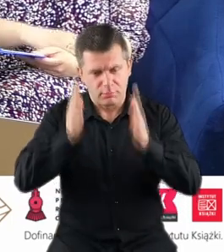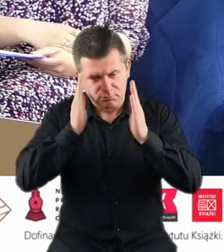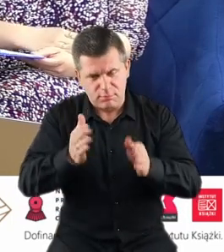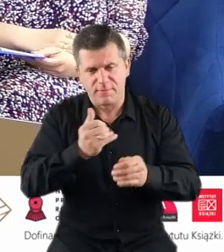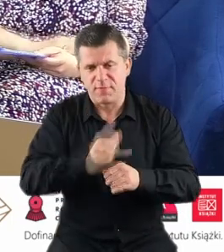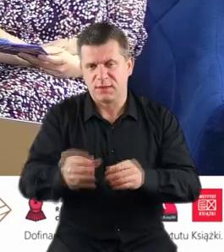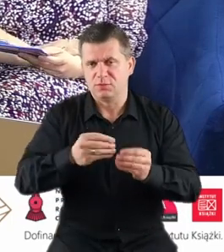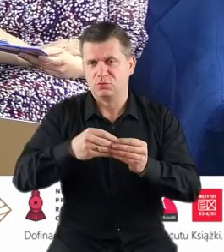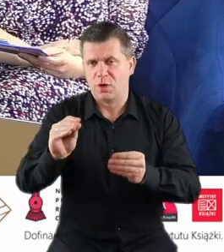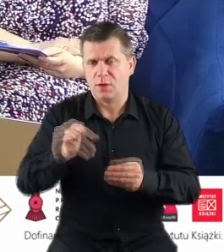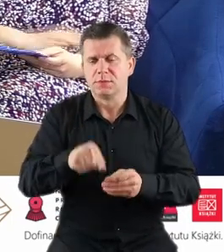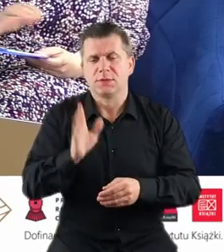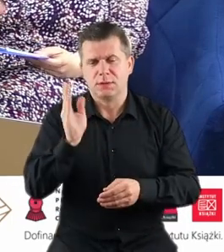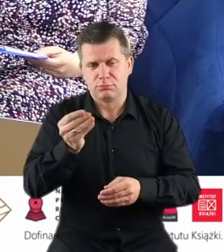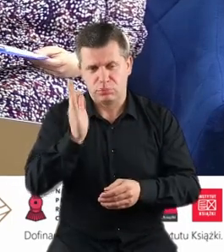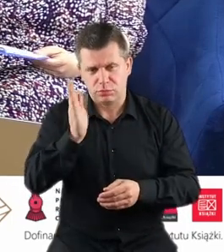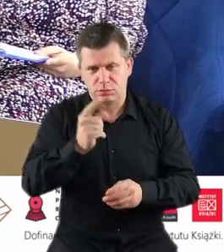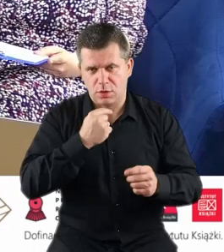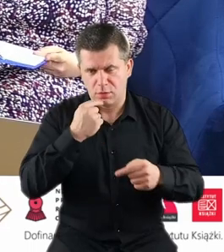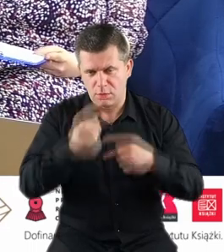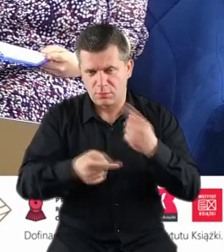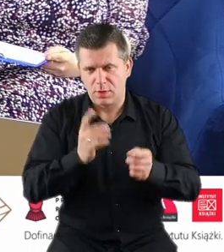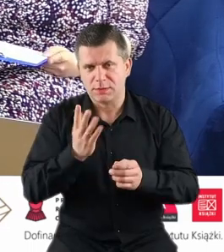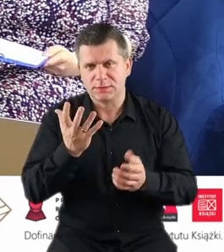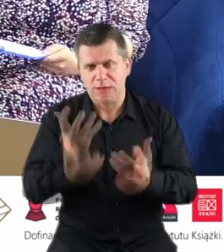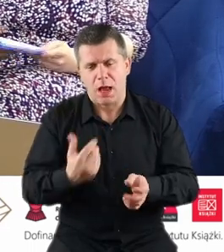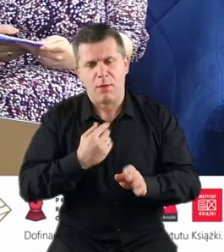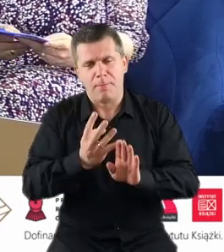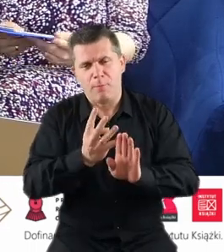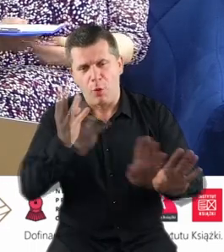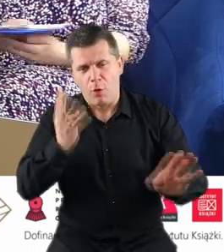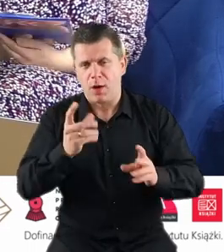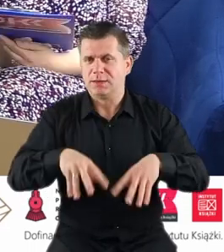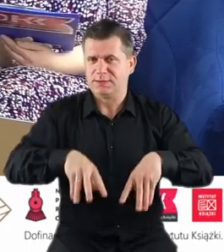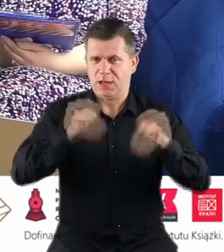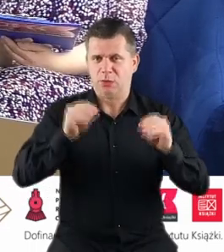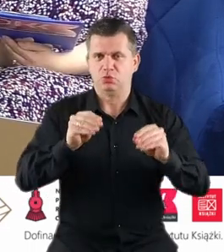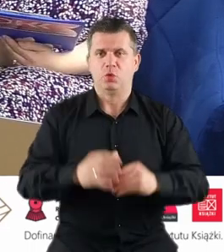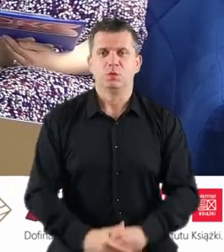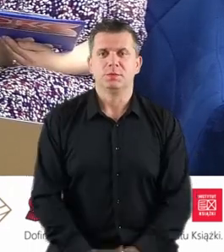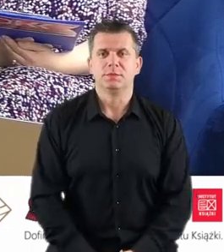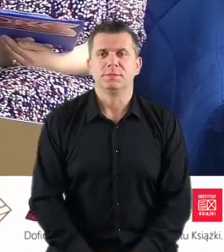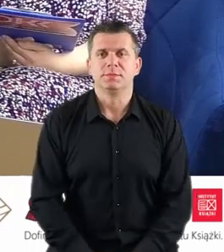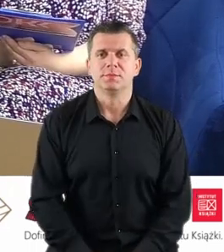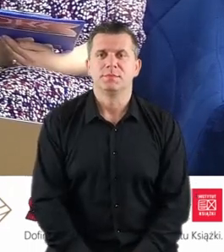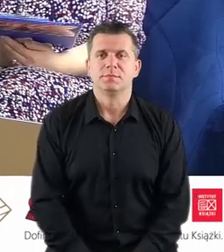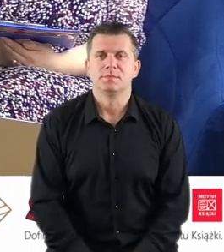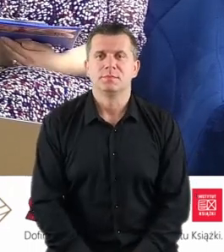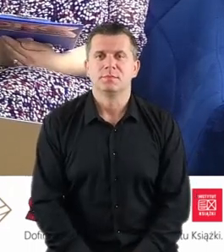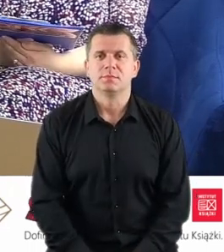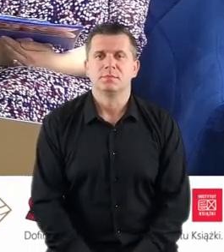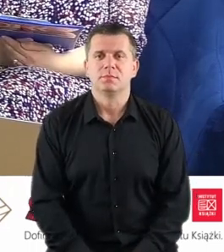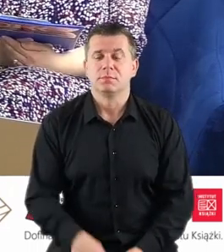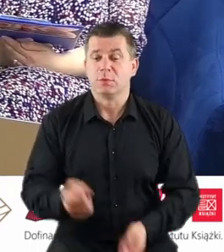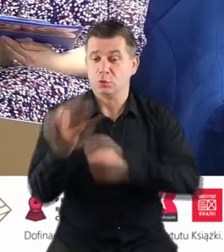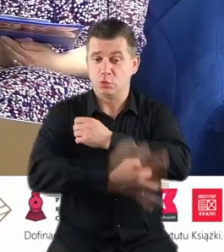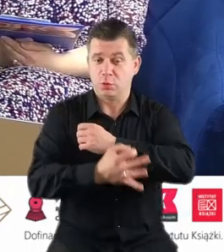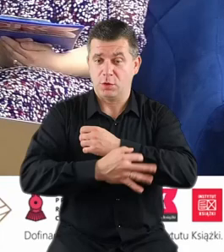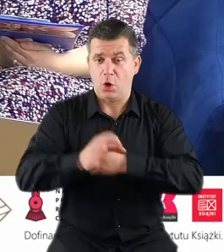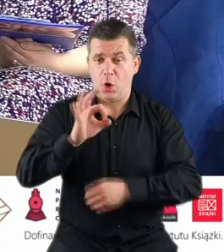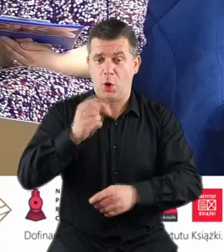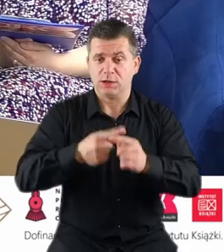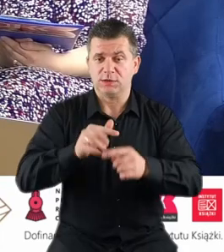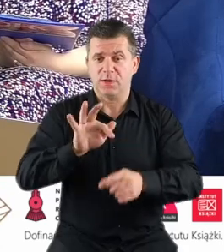więcej czasu, ale do tego dojdziemy. Chciałam chronologicznie bardziej zacząć. Dobrze. Studia na Oksfordzie